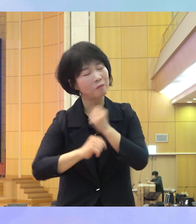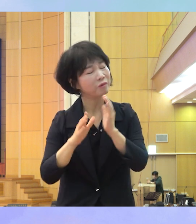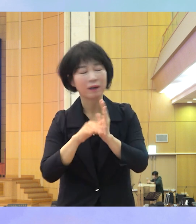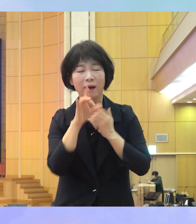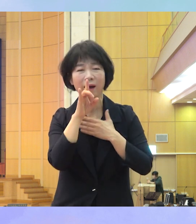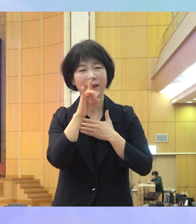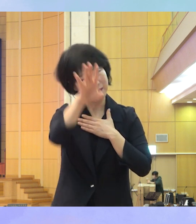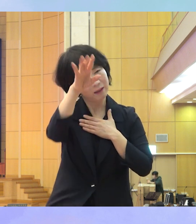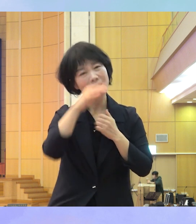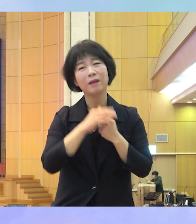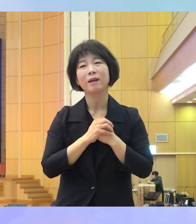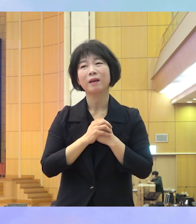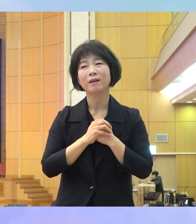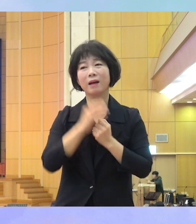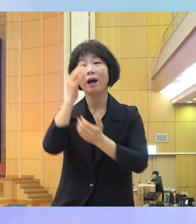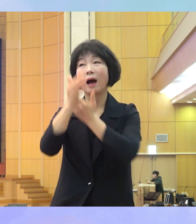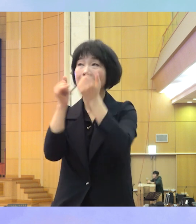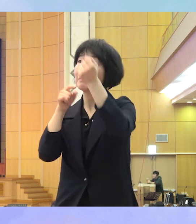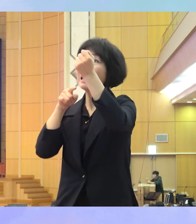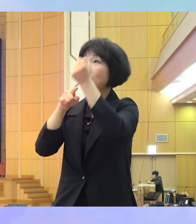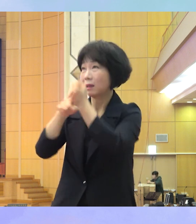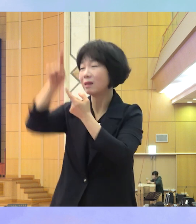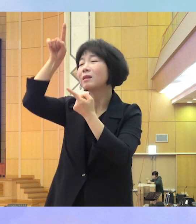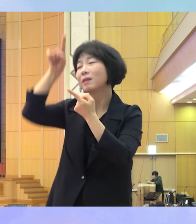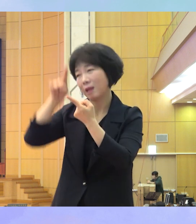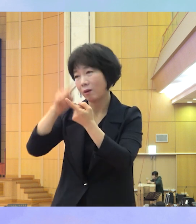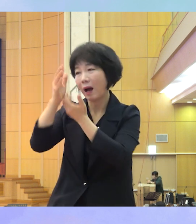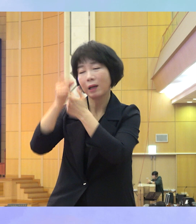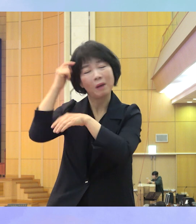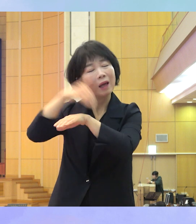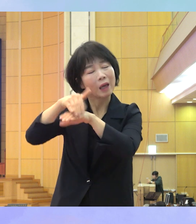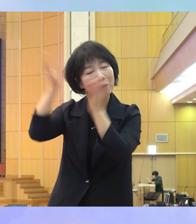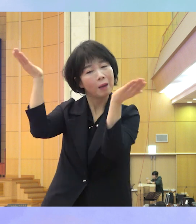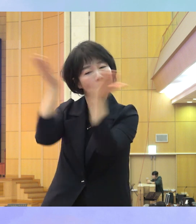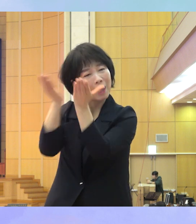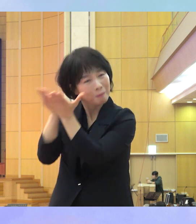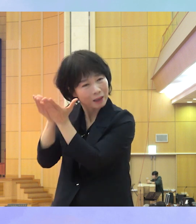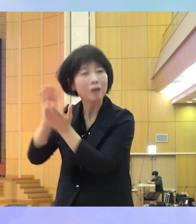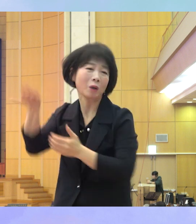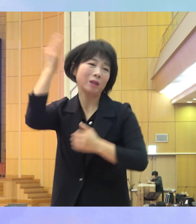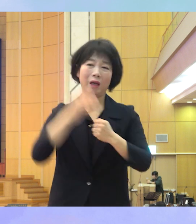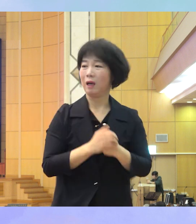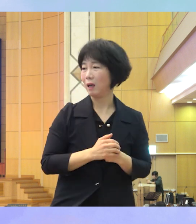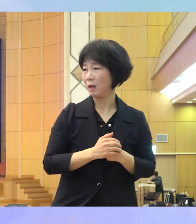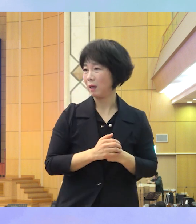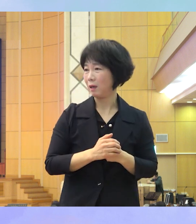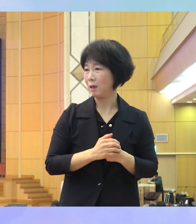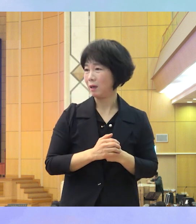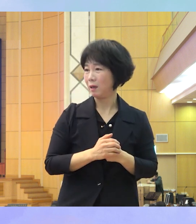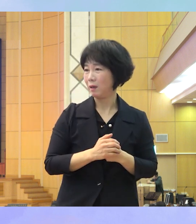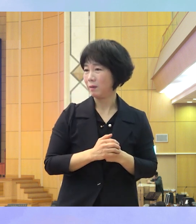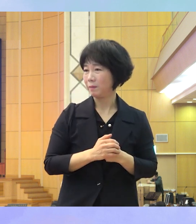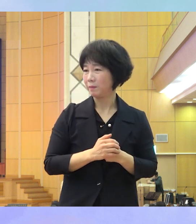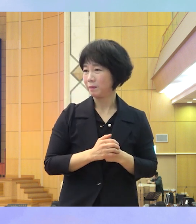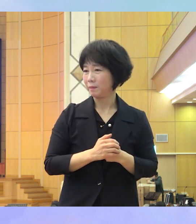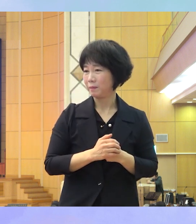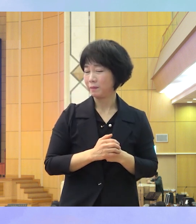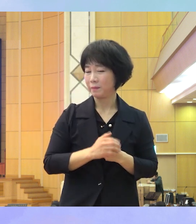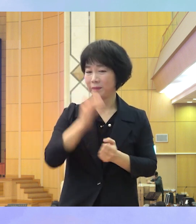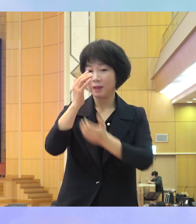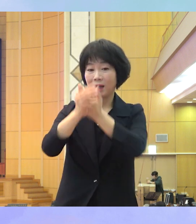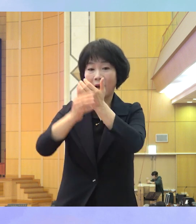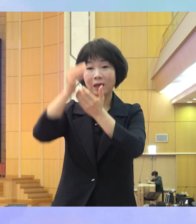아니에요. 하나님의 뜻, 하나님의 계획에 따라 우리는 그때에 따라